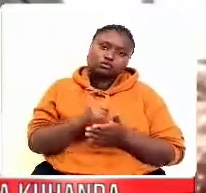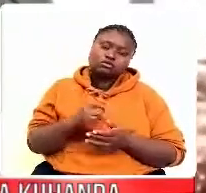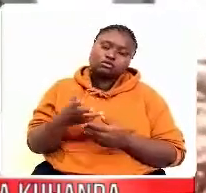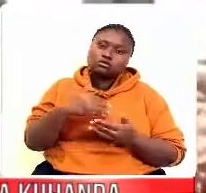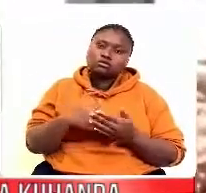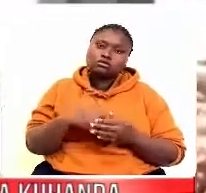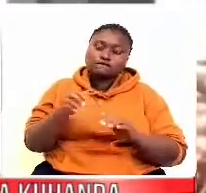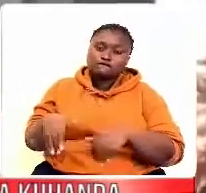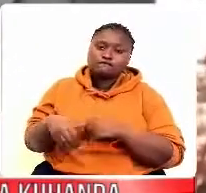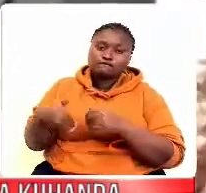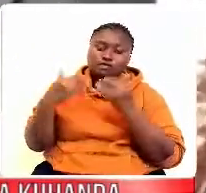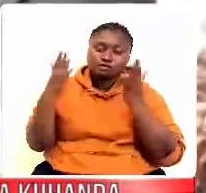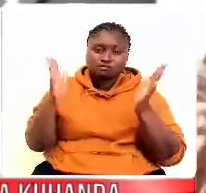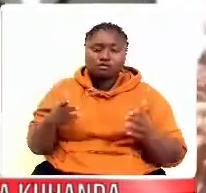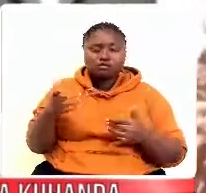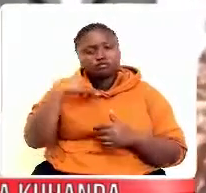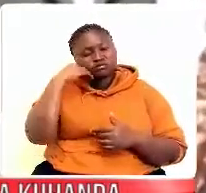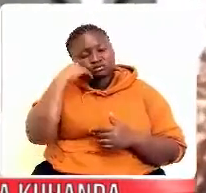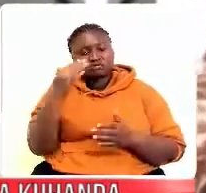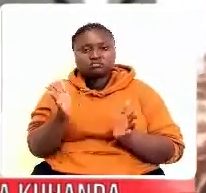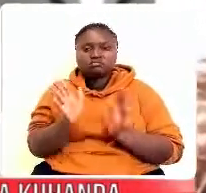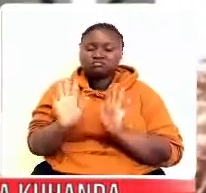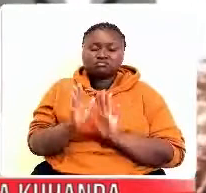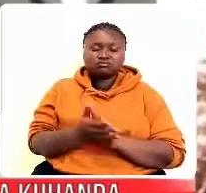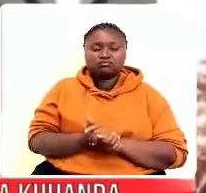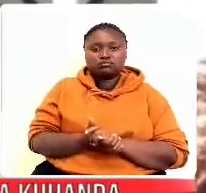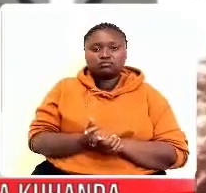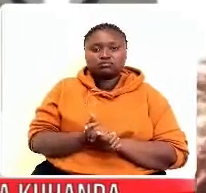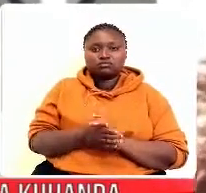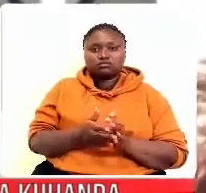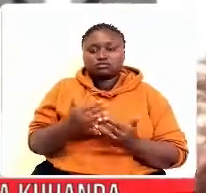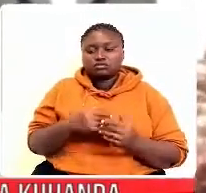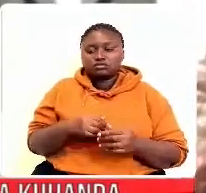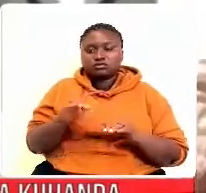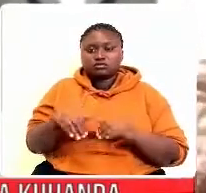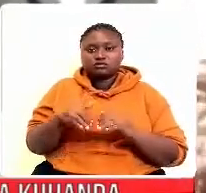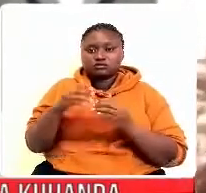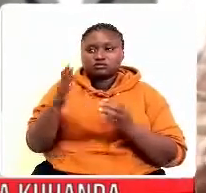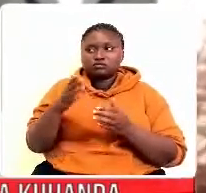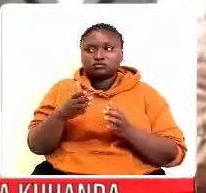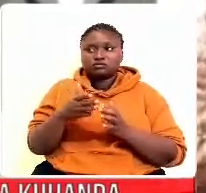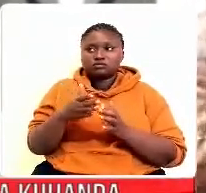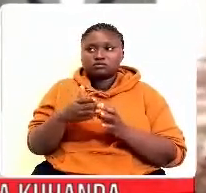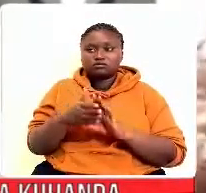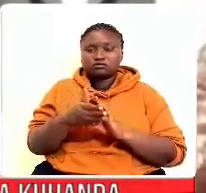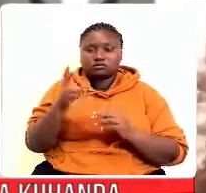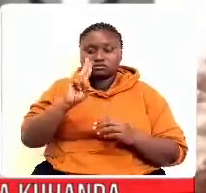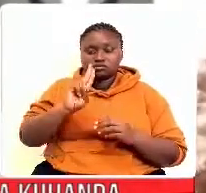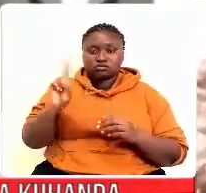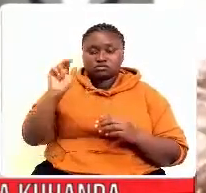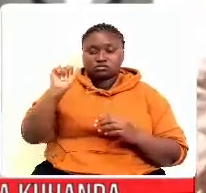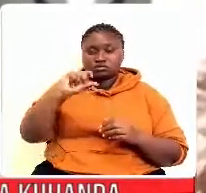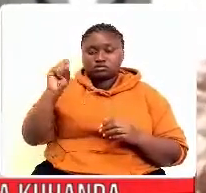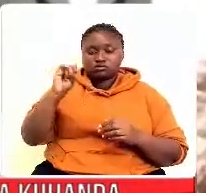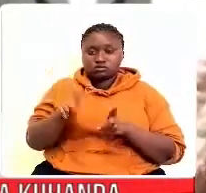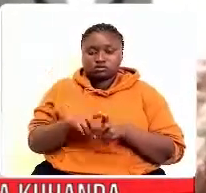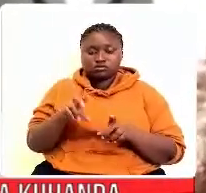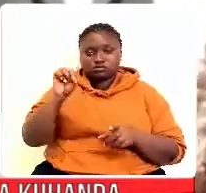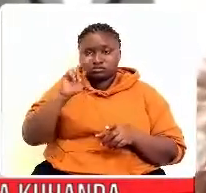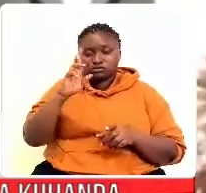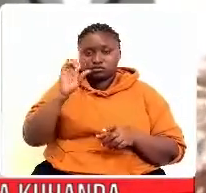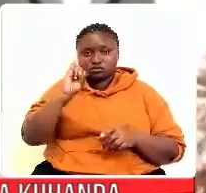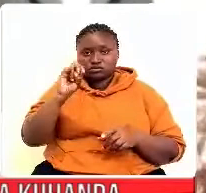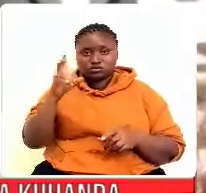kusinzia wakati wowote, ili hao wakulima wa Singishu County na Trans Nzoia ambao ndio